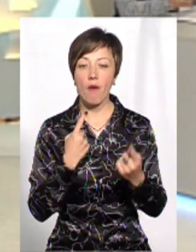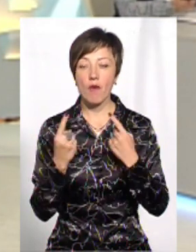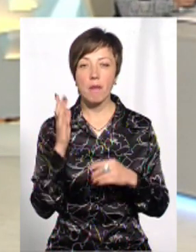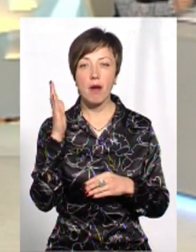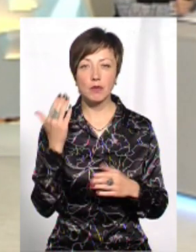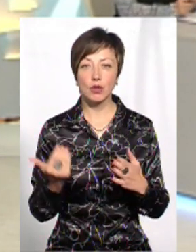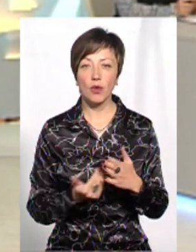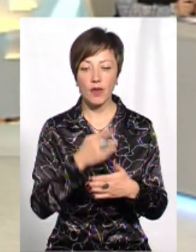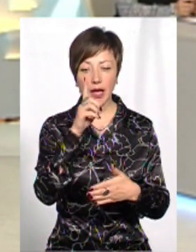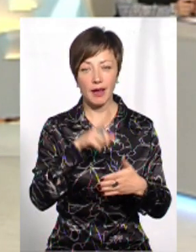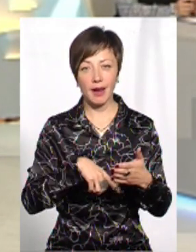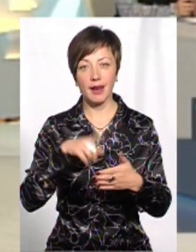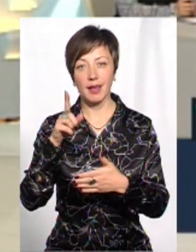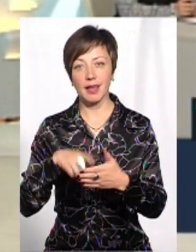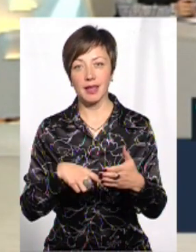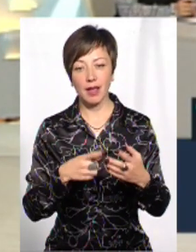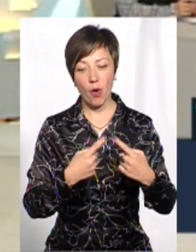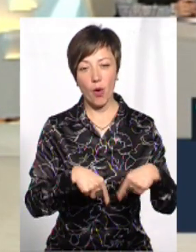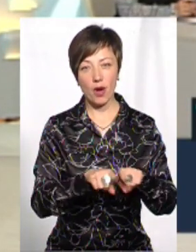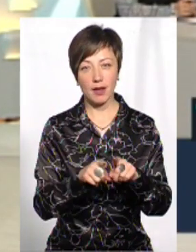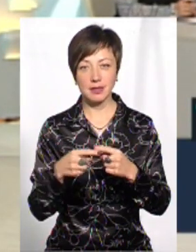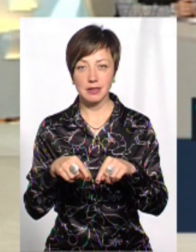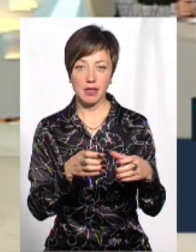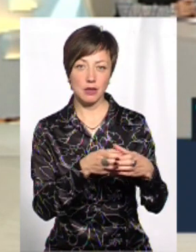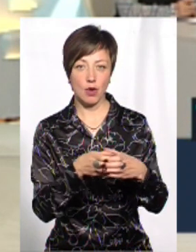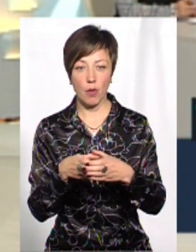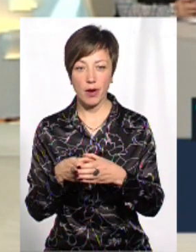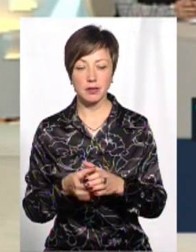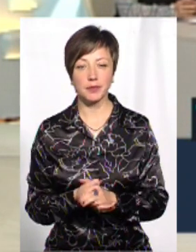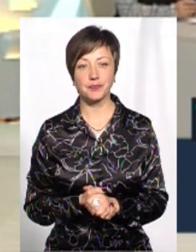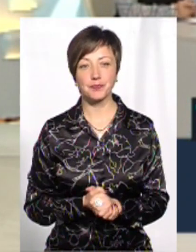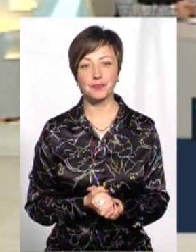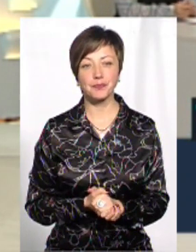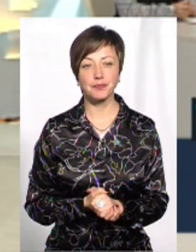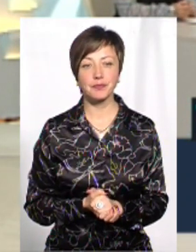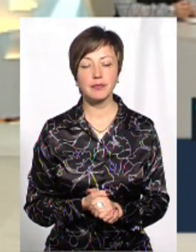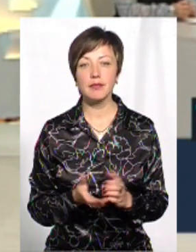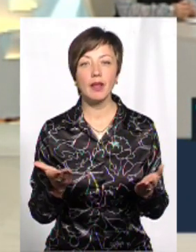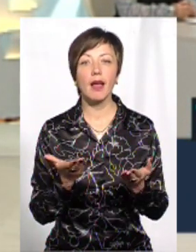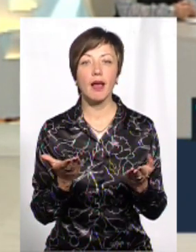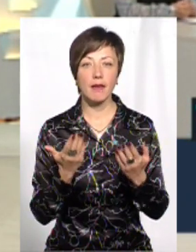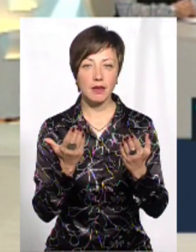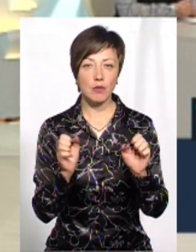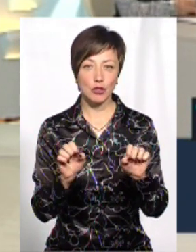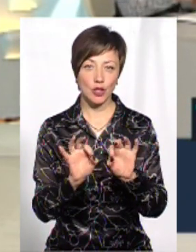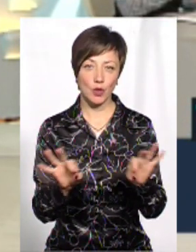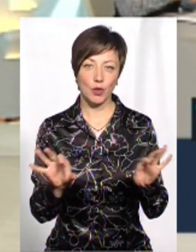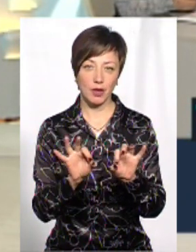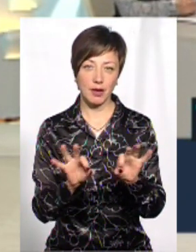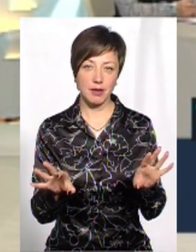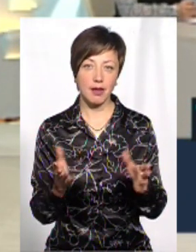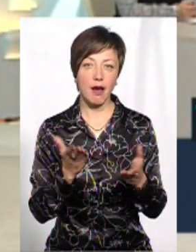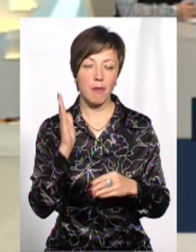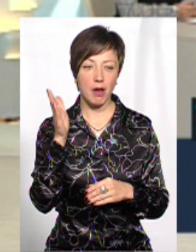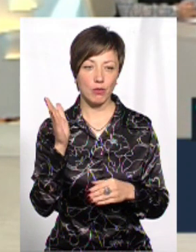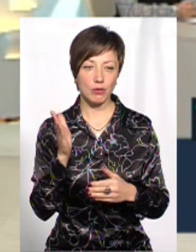нових релігійних громад, нових релігій. Яке воно? Як ви можете його